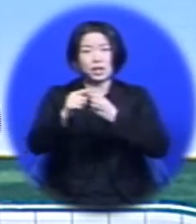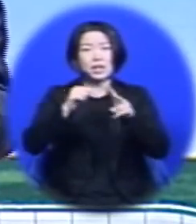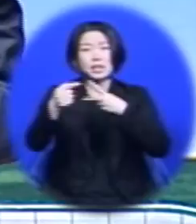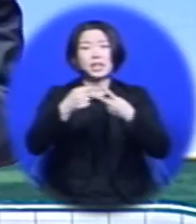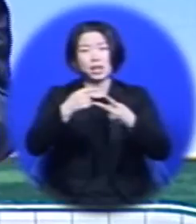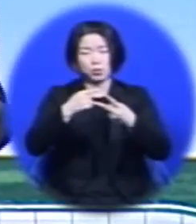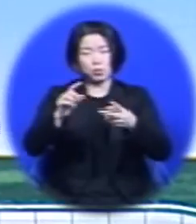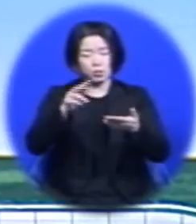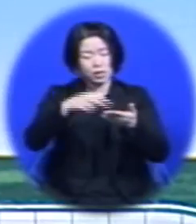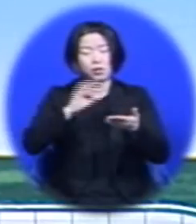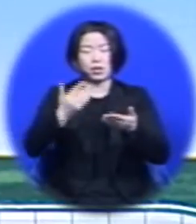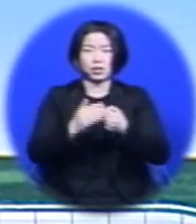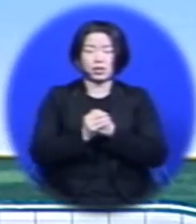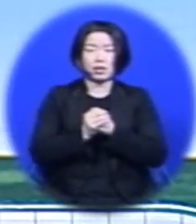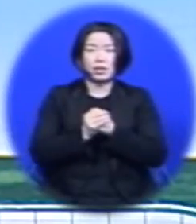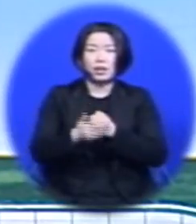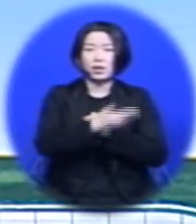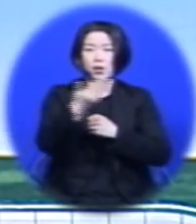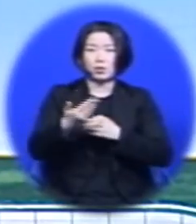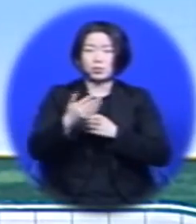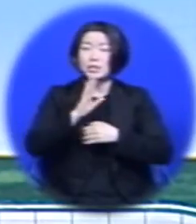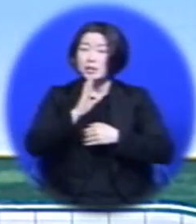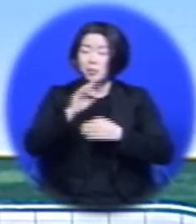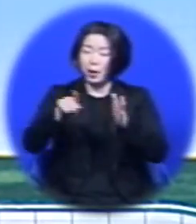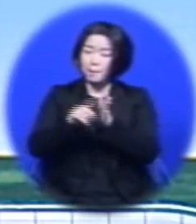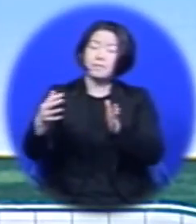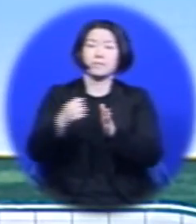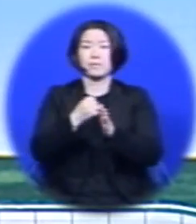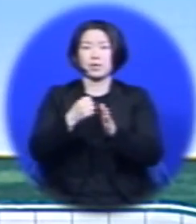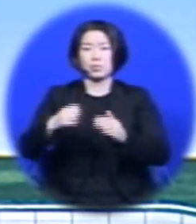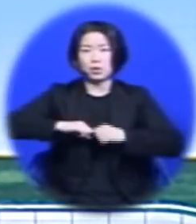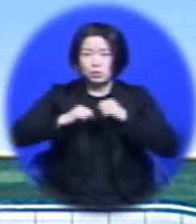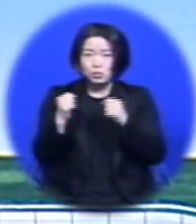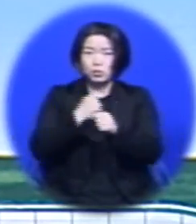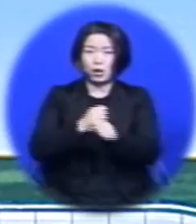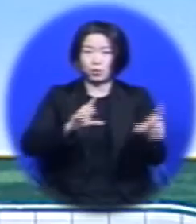여러분들은 정말 믿음으로 그렇게 하나님께 순종하며 사십니까